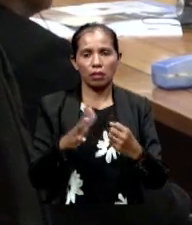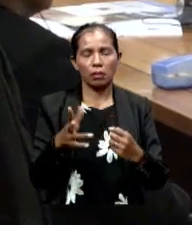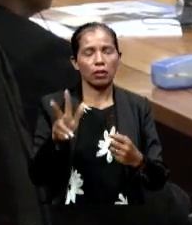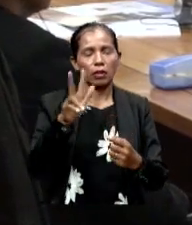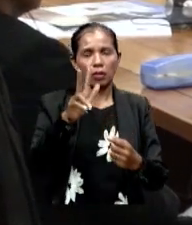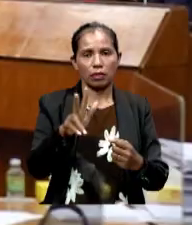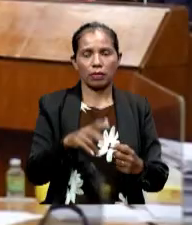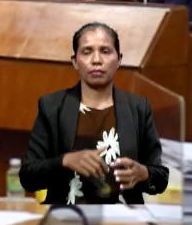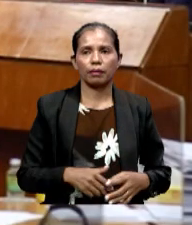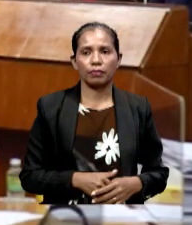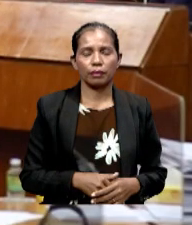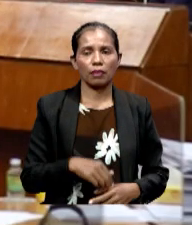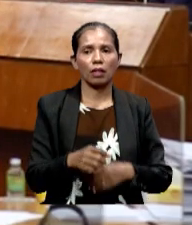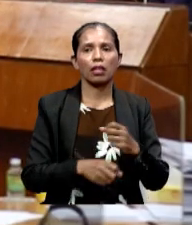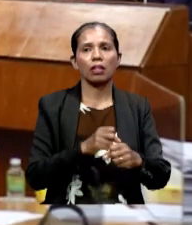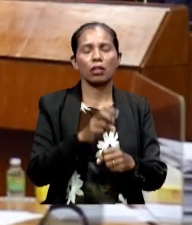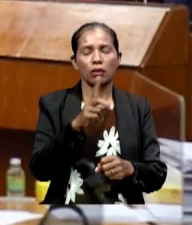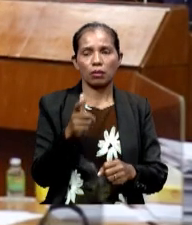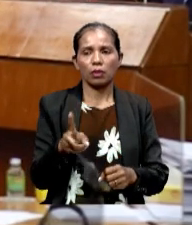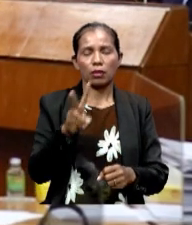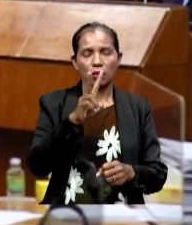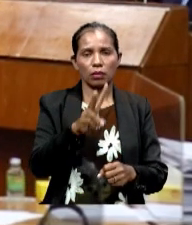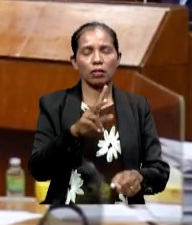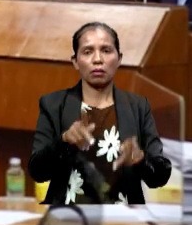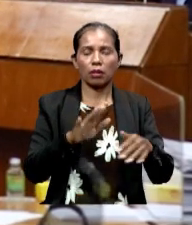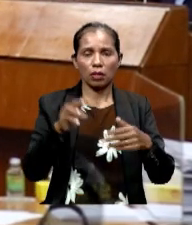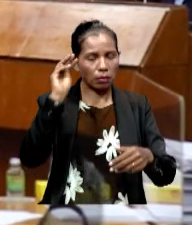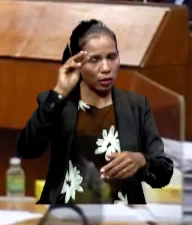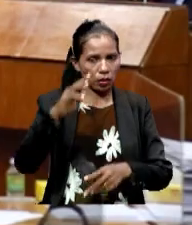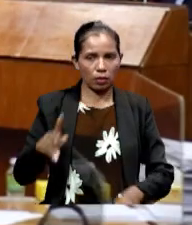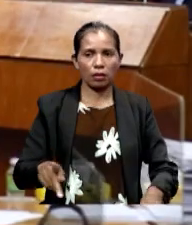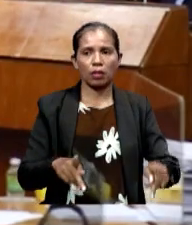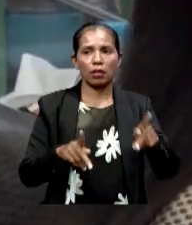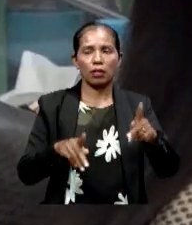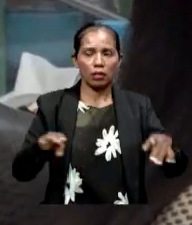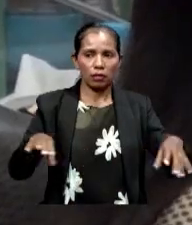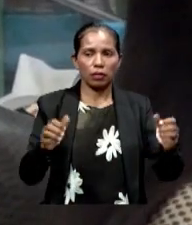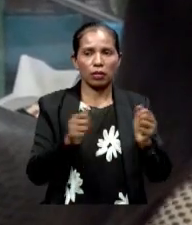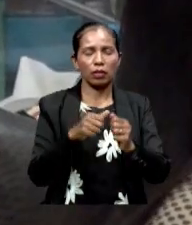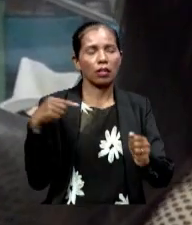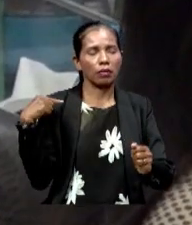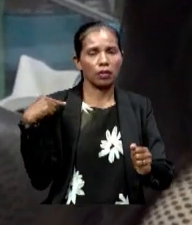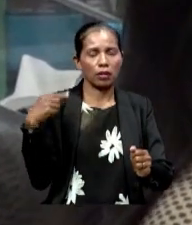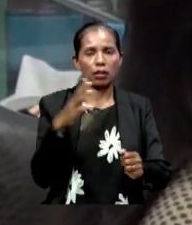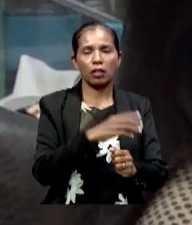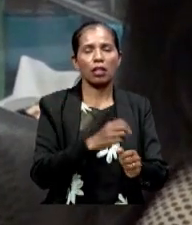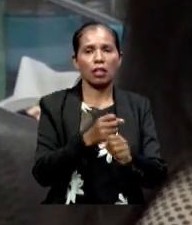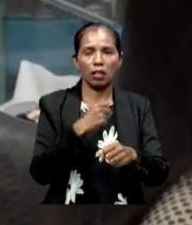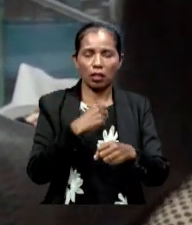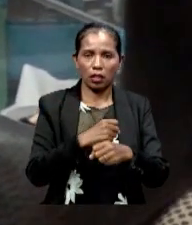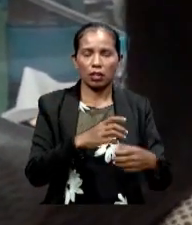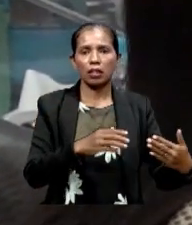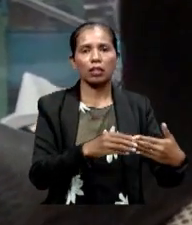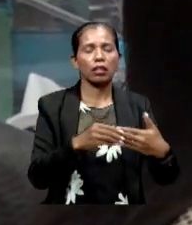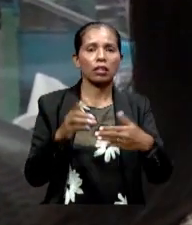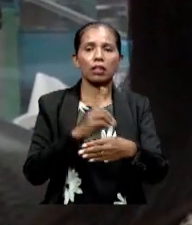salun resinen. Durante tinang riuroron resin rua, magistradu sira Ministeru Publik Unian, nebe servisu iha Gabineti Sentral realizatia diligensia